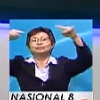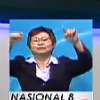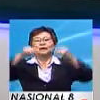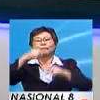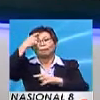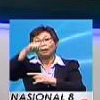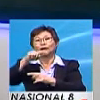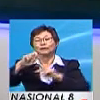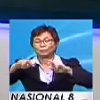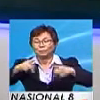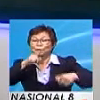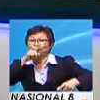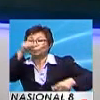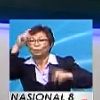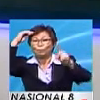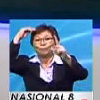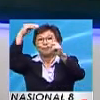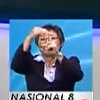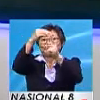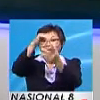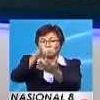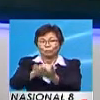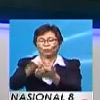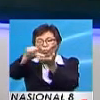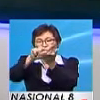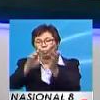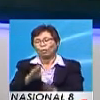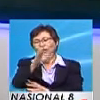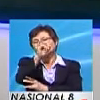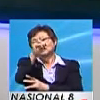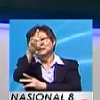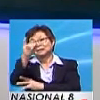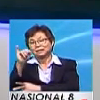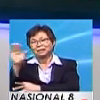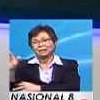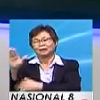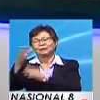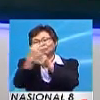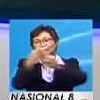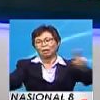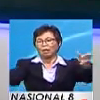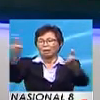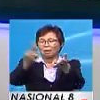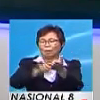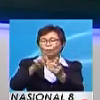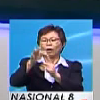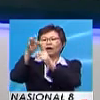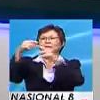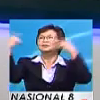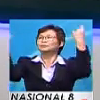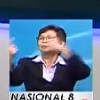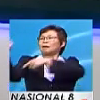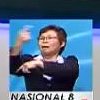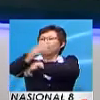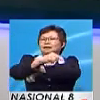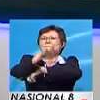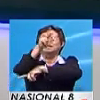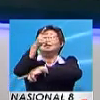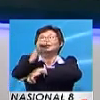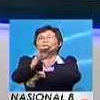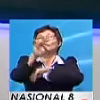dan bagi merealisasikan misi itu juga wartawan Siti menyediakan laporan khas Sempena hari RTM